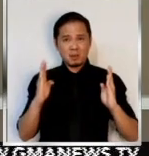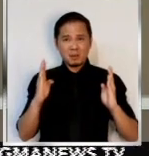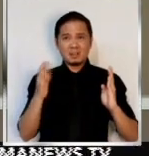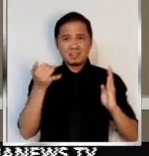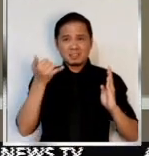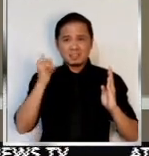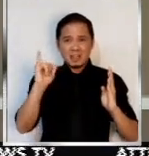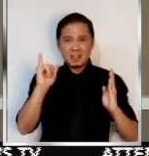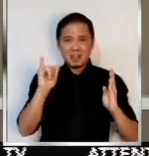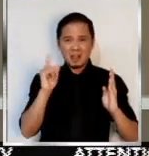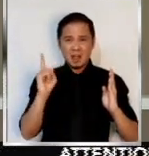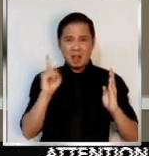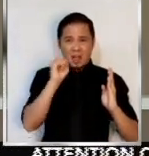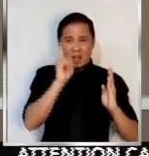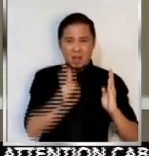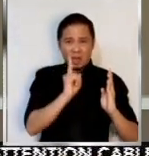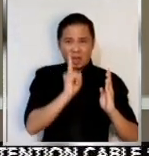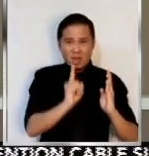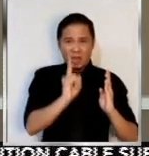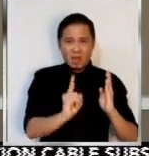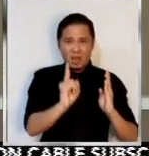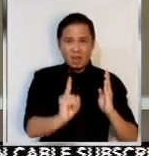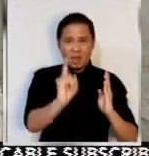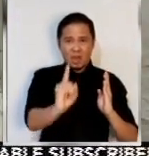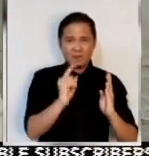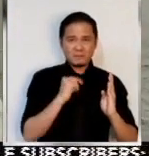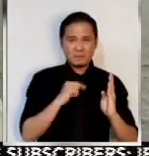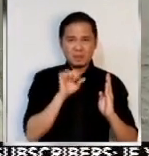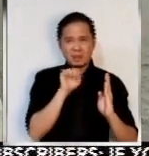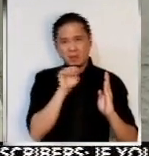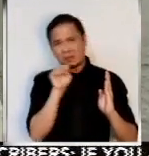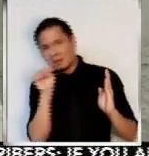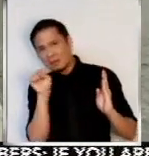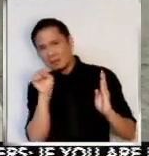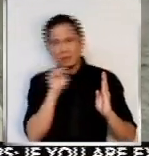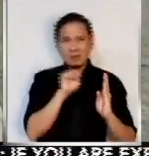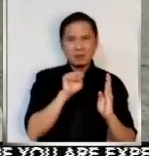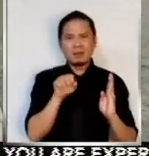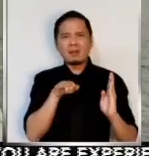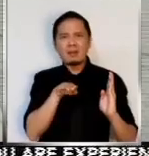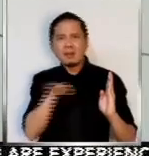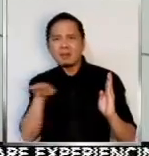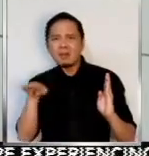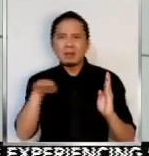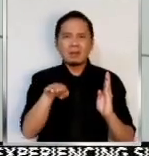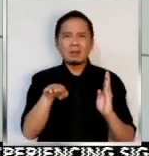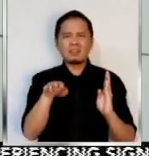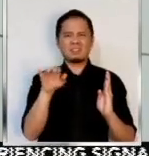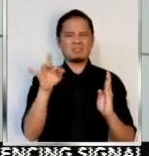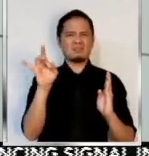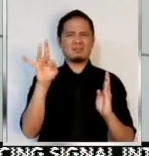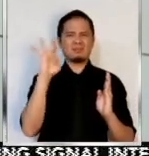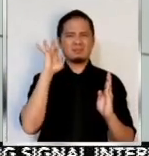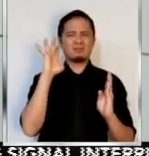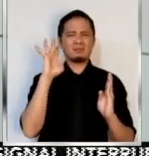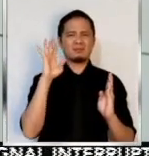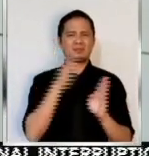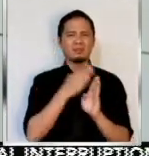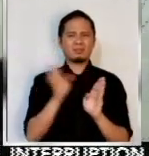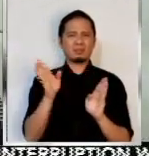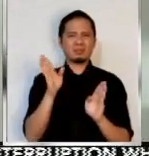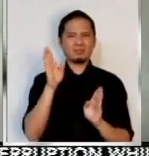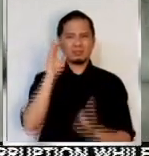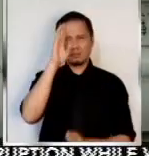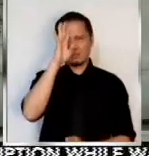na kailangan buhusan ng semento. Kung dismayado ang mga senador, lalo naman ang mga ordinaryong